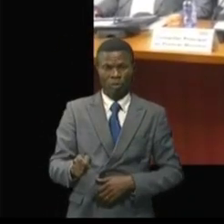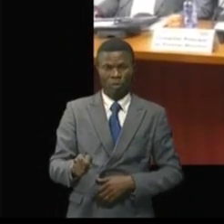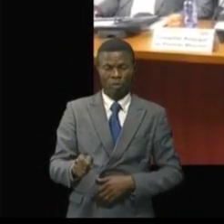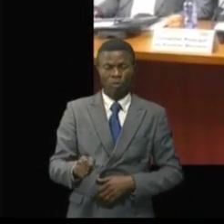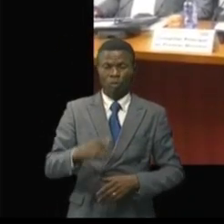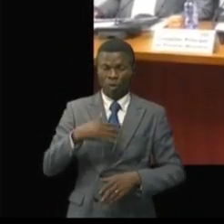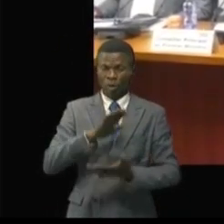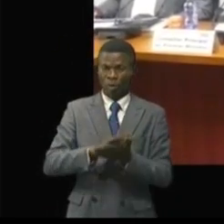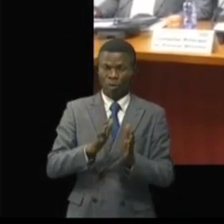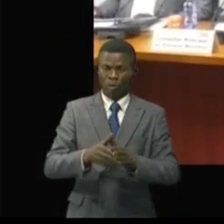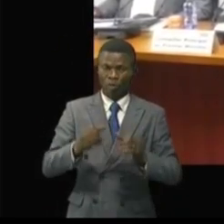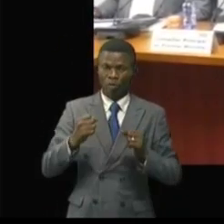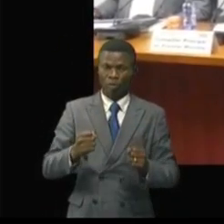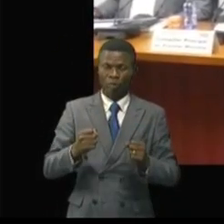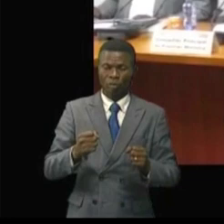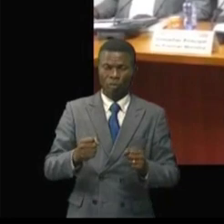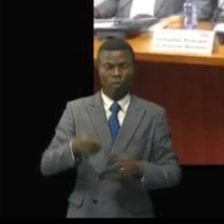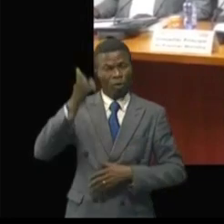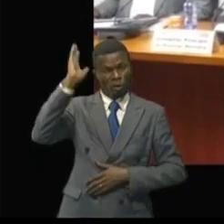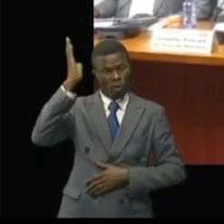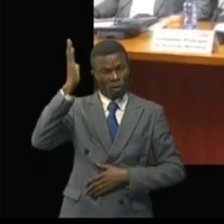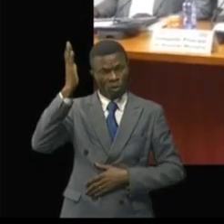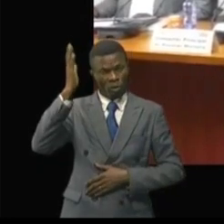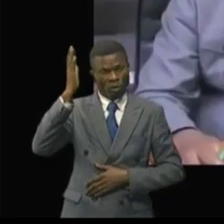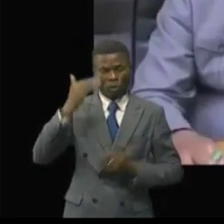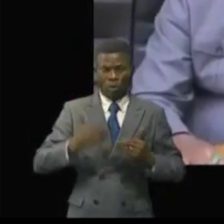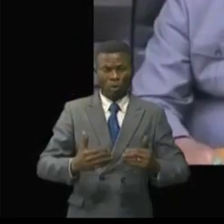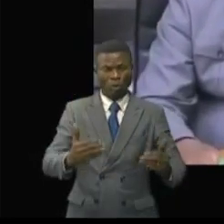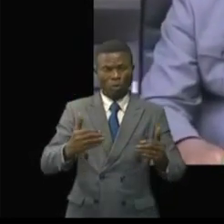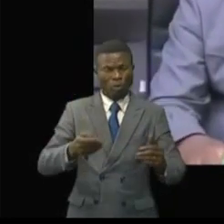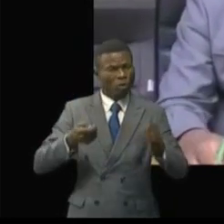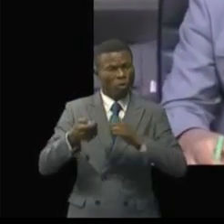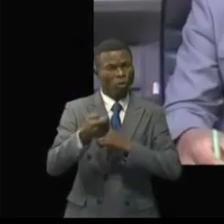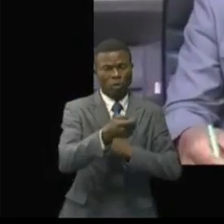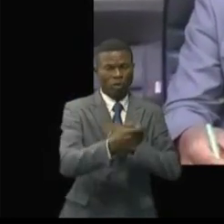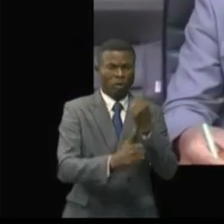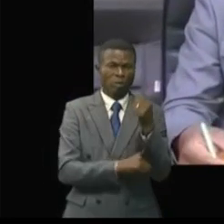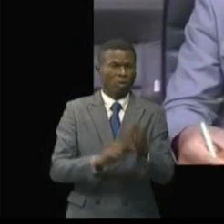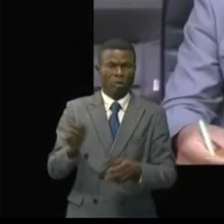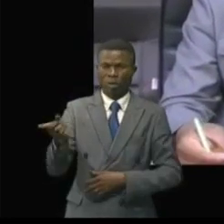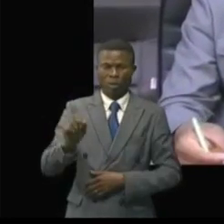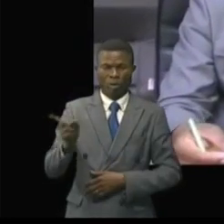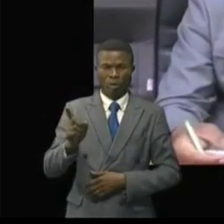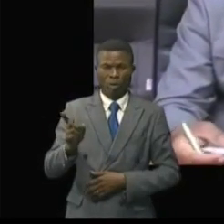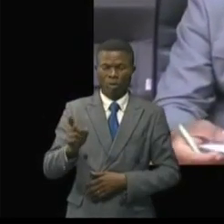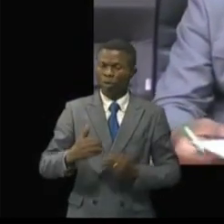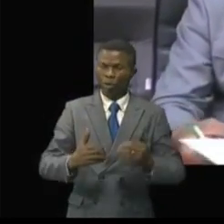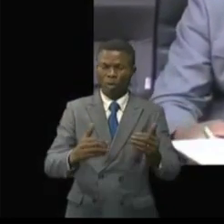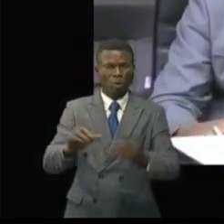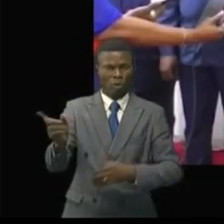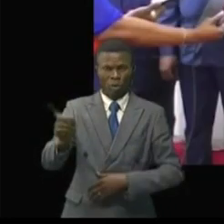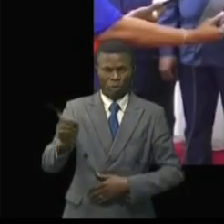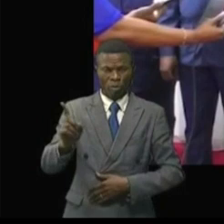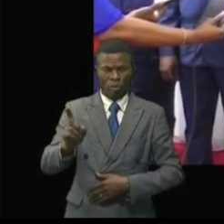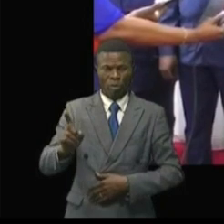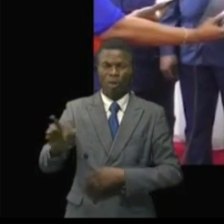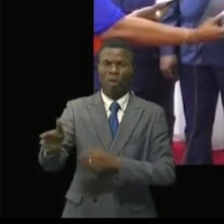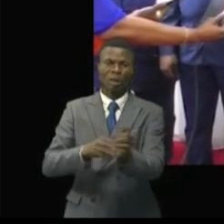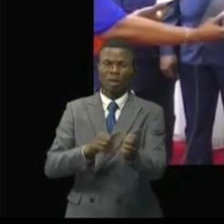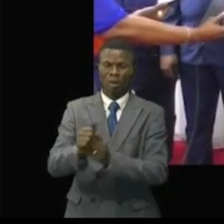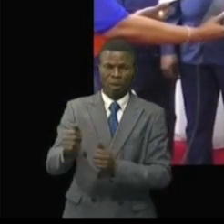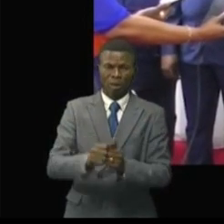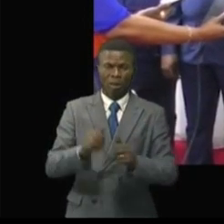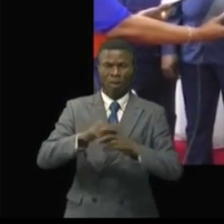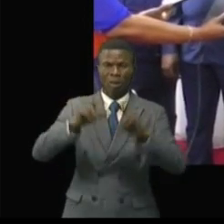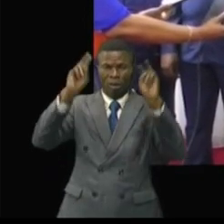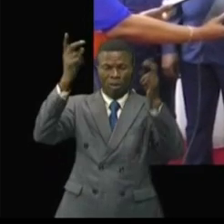debout parce que ces gens-là ne peuvent pas continuer à donner la mort, ils ne peuvent pas continuer à faire ce qu'ils font dans la